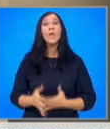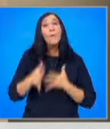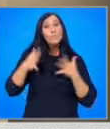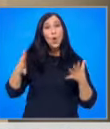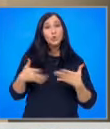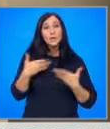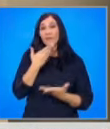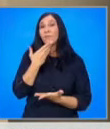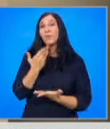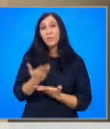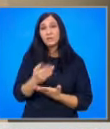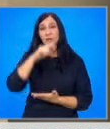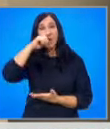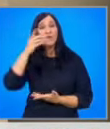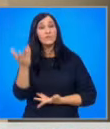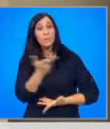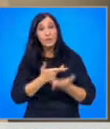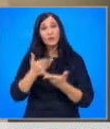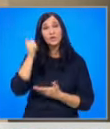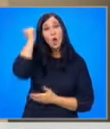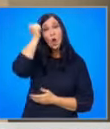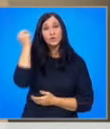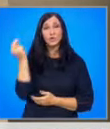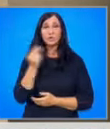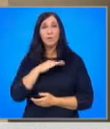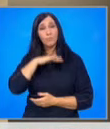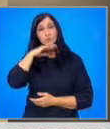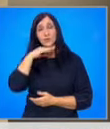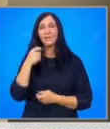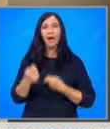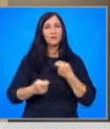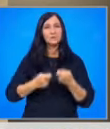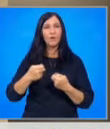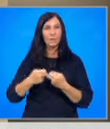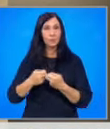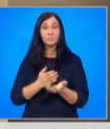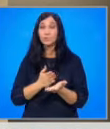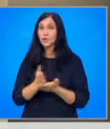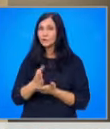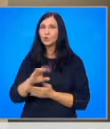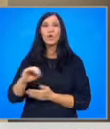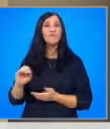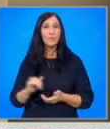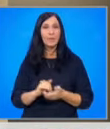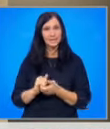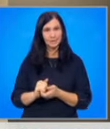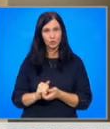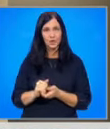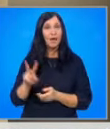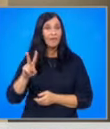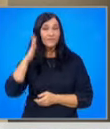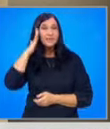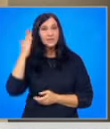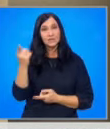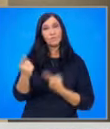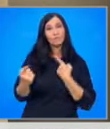Много се радвам да обявя, че главните преговарящи на Косово и Сърбия постигнаха сделка в Брюксел с посредничеството на Европейския съюз. Двете